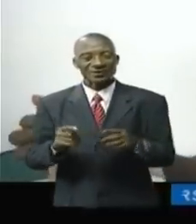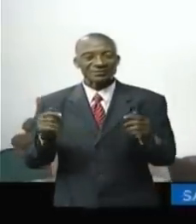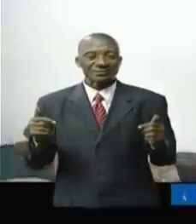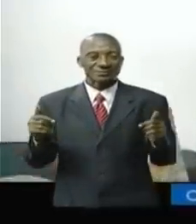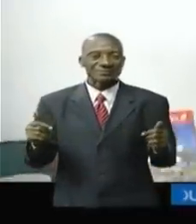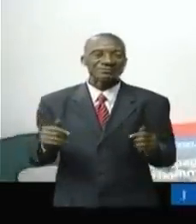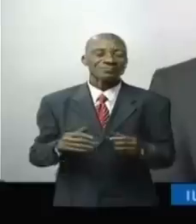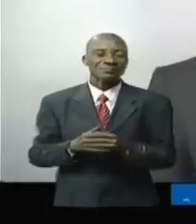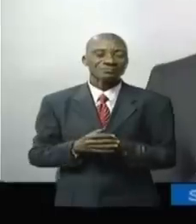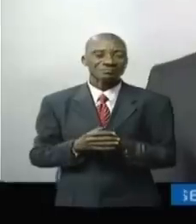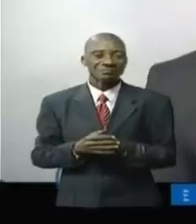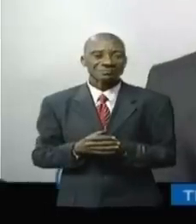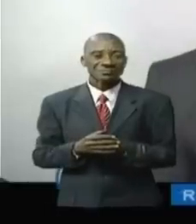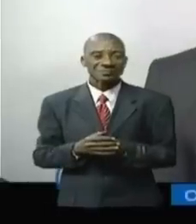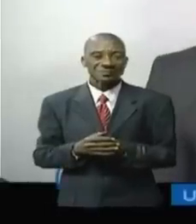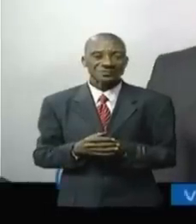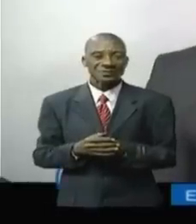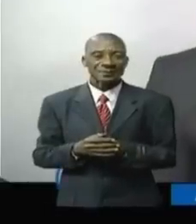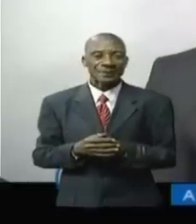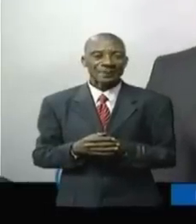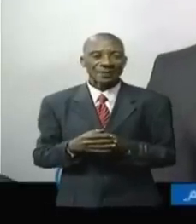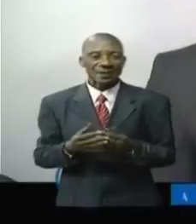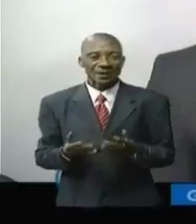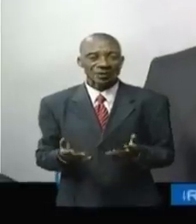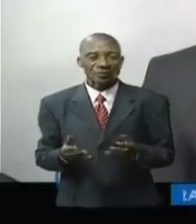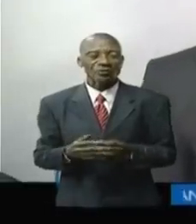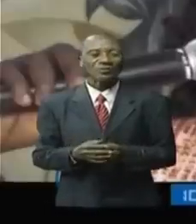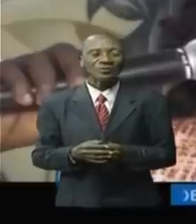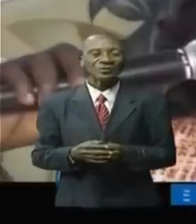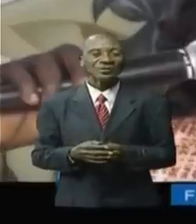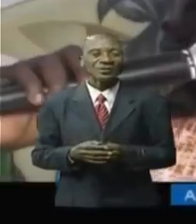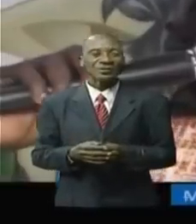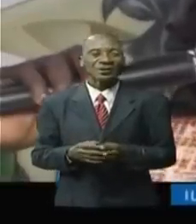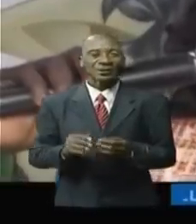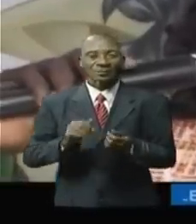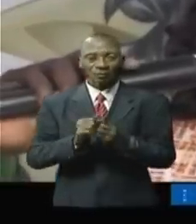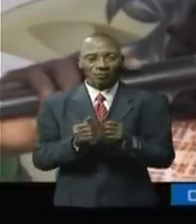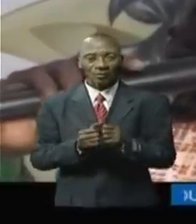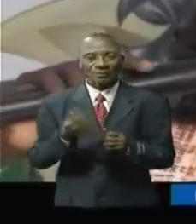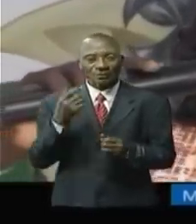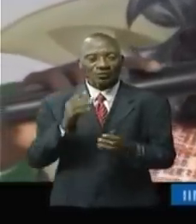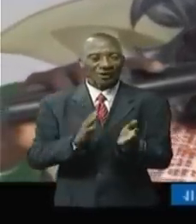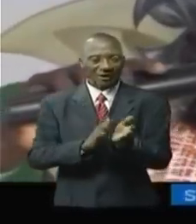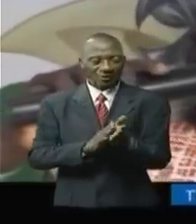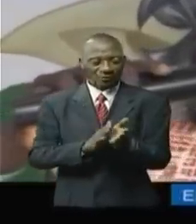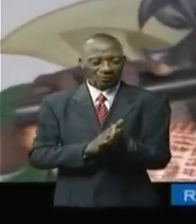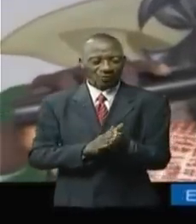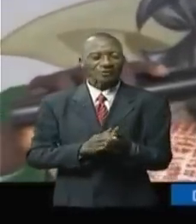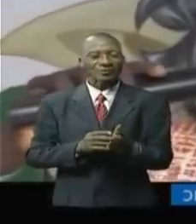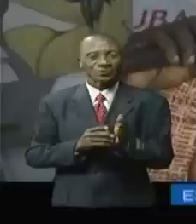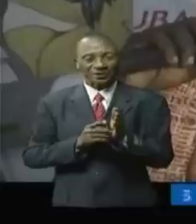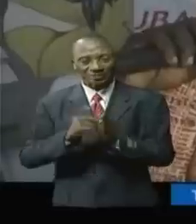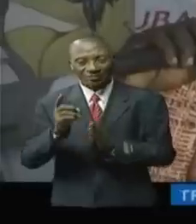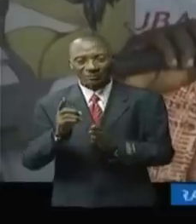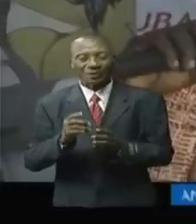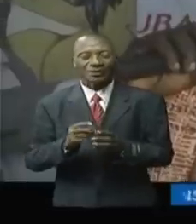en compagnie des hommes. La promotrice du complexe scolaire Les Petits Lutins, Grâce Bakibila, est une femme